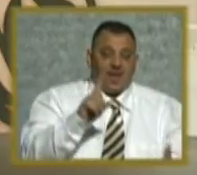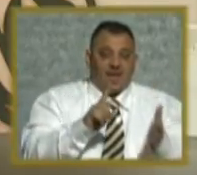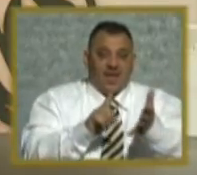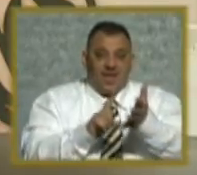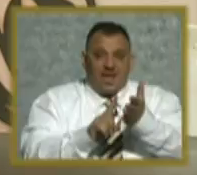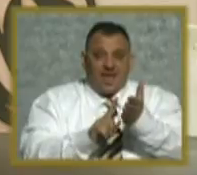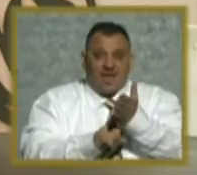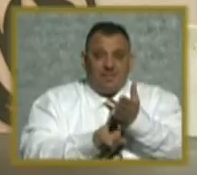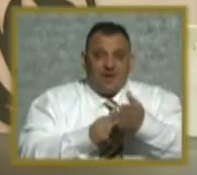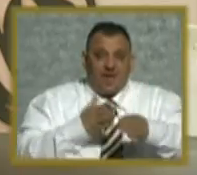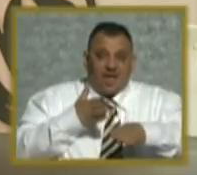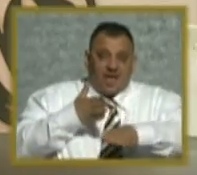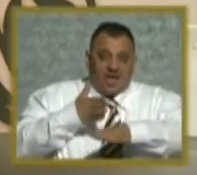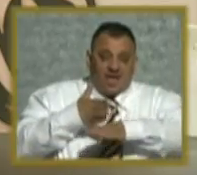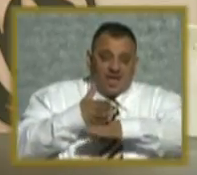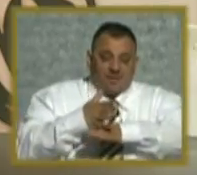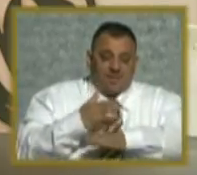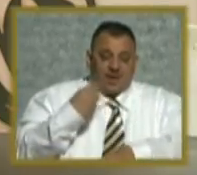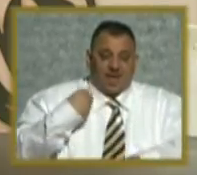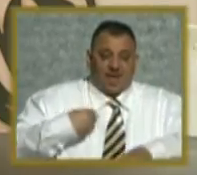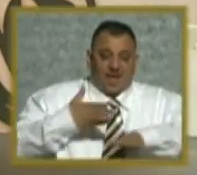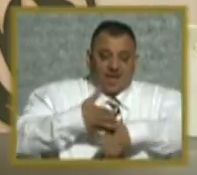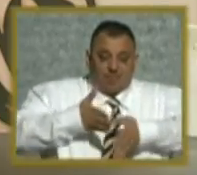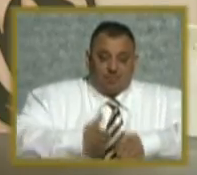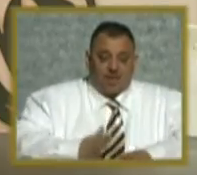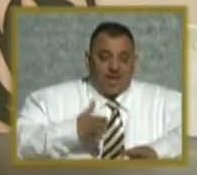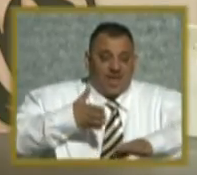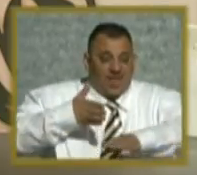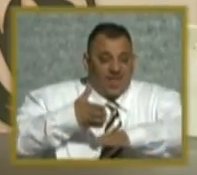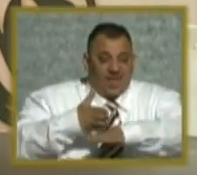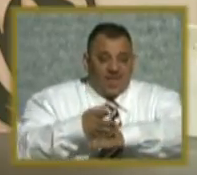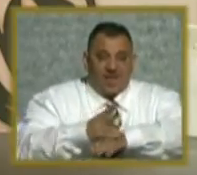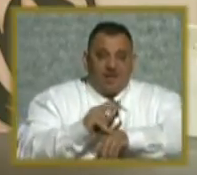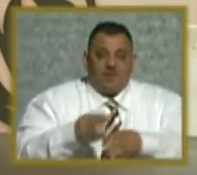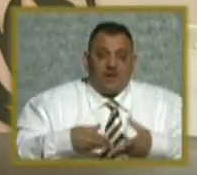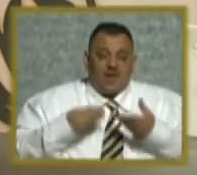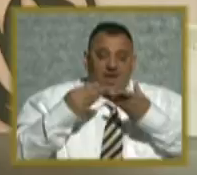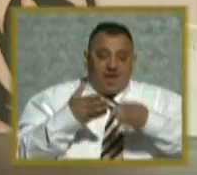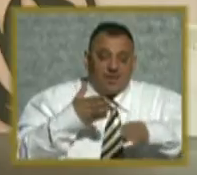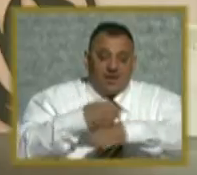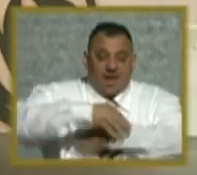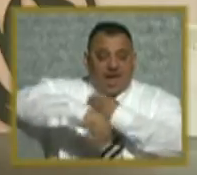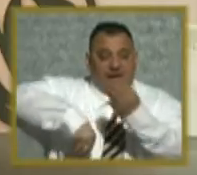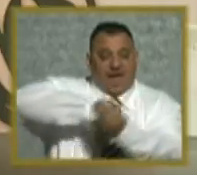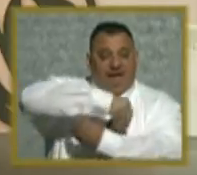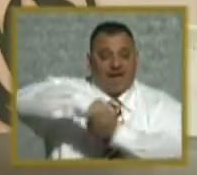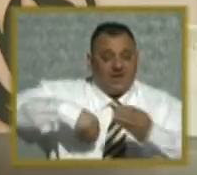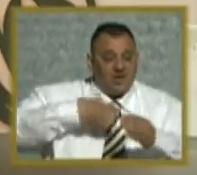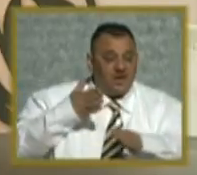وانحر يعني اذبح، مثل الضحية ومثل العقيقة ومثل الهدايا في الحج مثلا